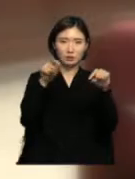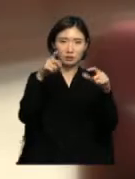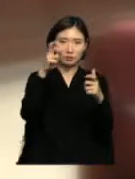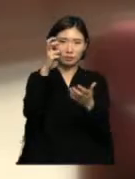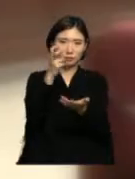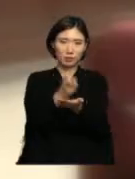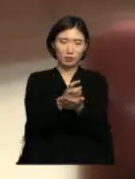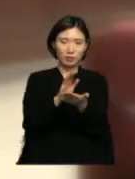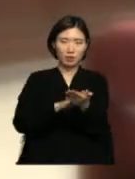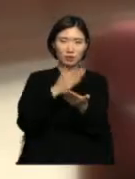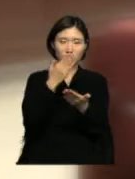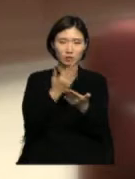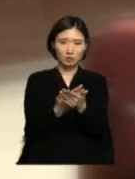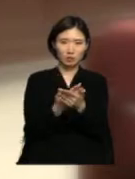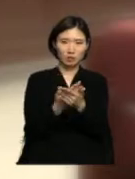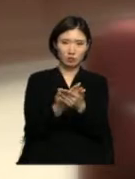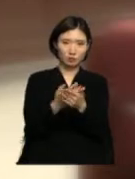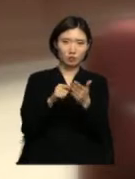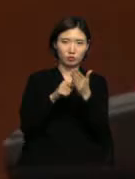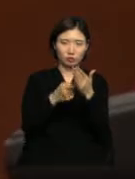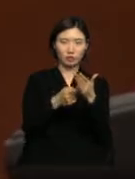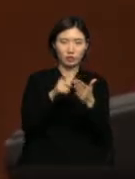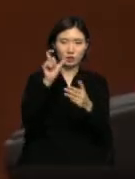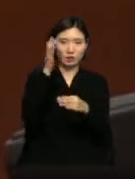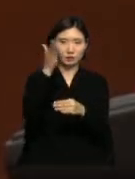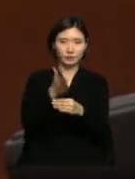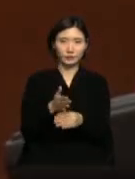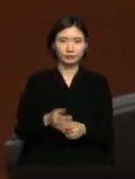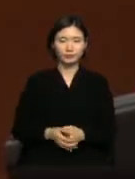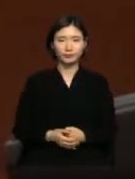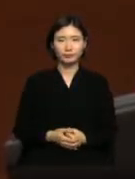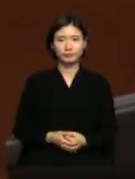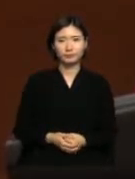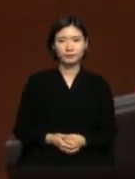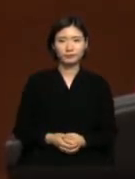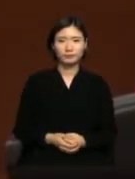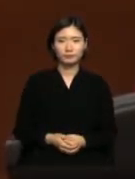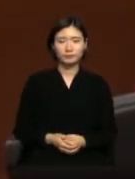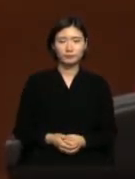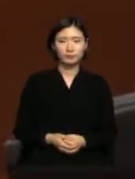개정 목소리도 높아지고 있습니다. 딜라이브 서울 경기 케이블TV 박용입니다.